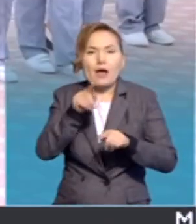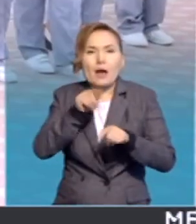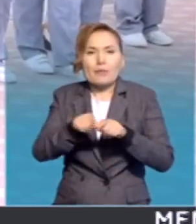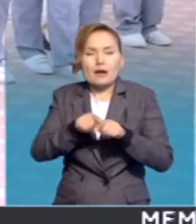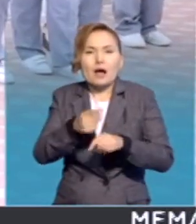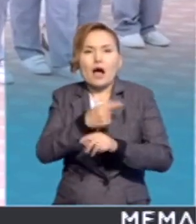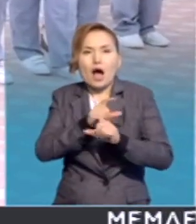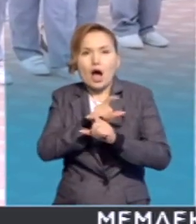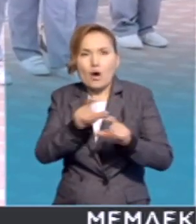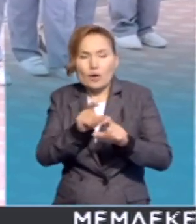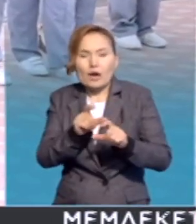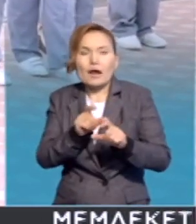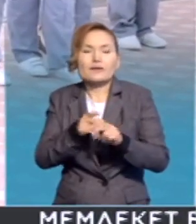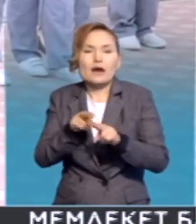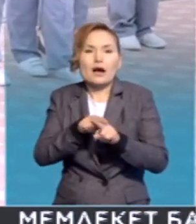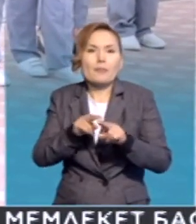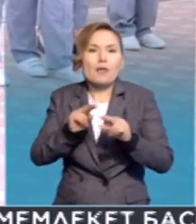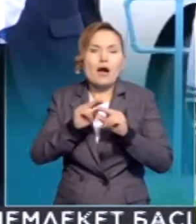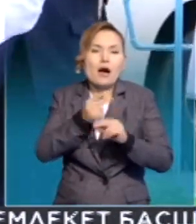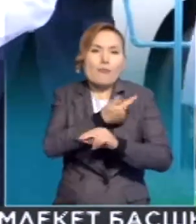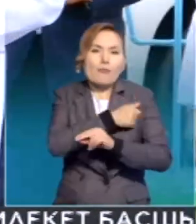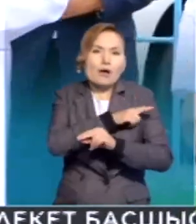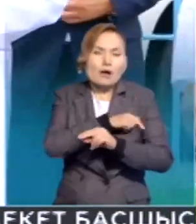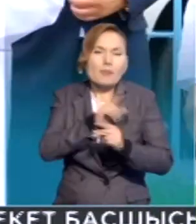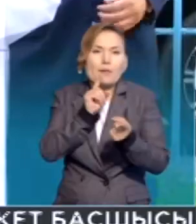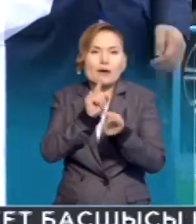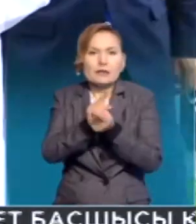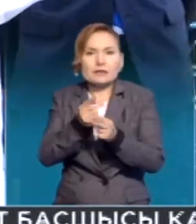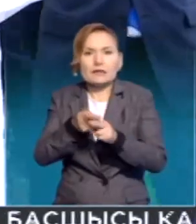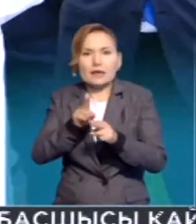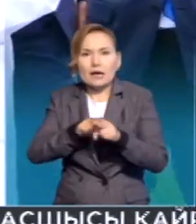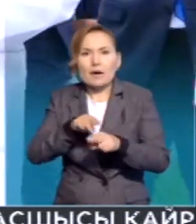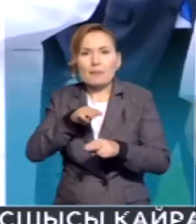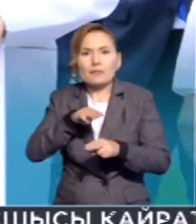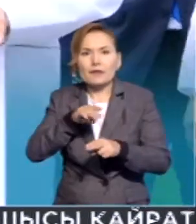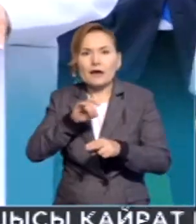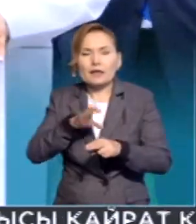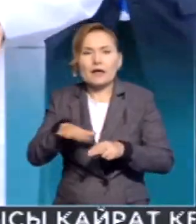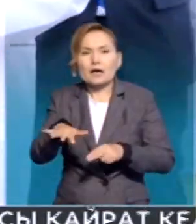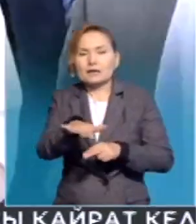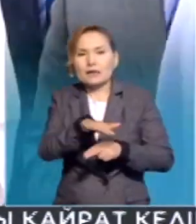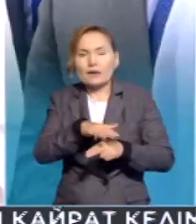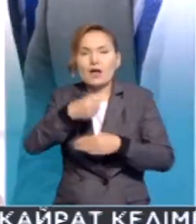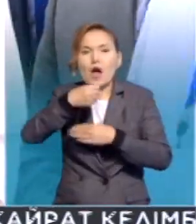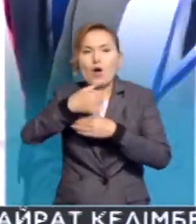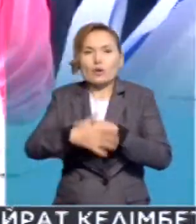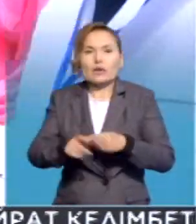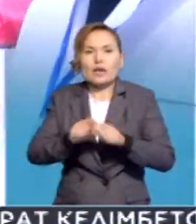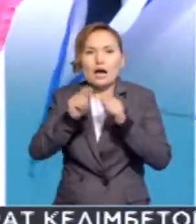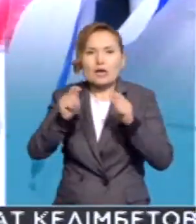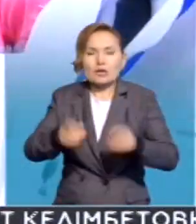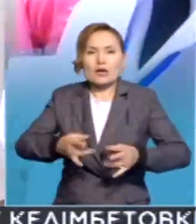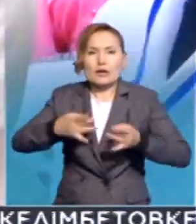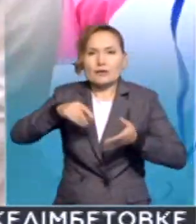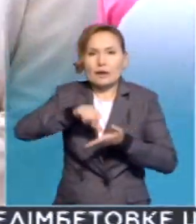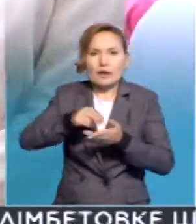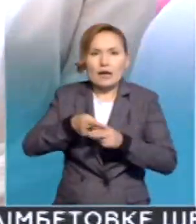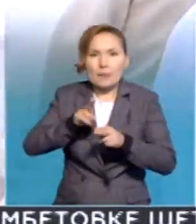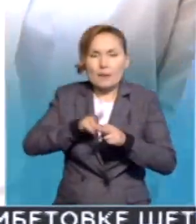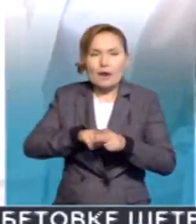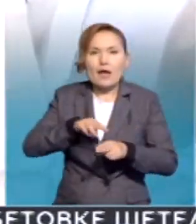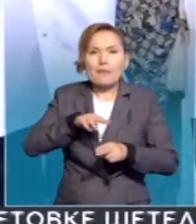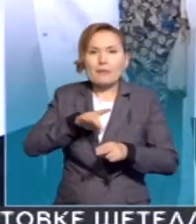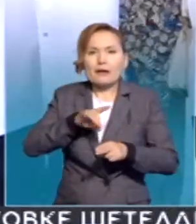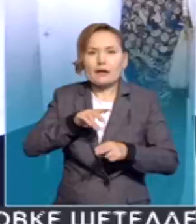барды. Тұрғындармен тілдесіп, ұсыныстарын тыңдады. Министр алдымен Талас ауданындағы үздік тәжірибелер орталығының ашылу салтанатына қатысты. Бұдан бөлек Мерке